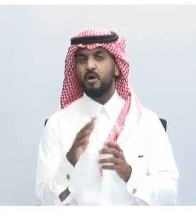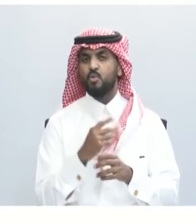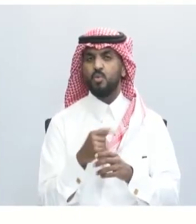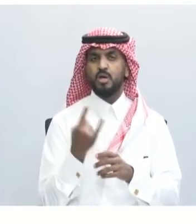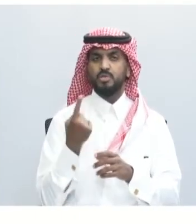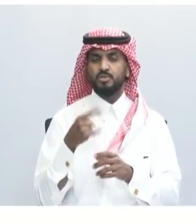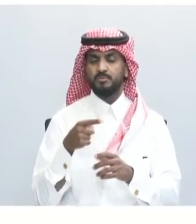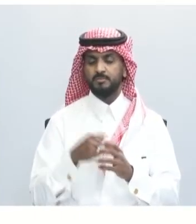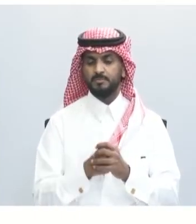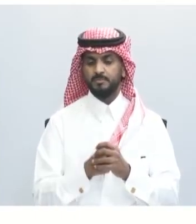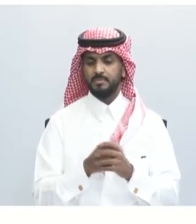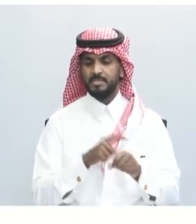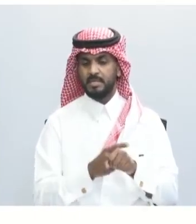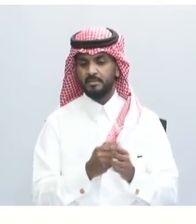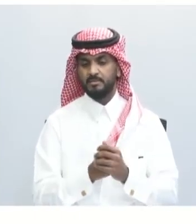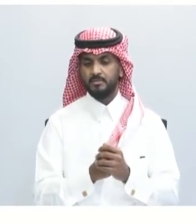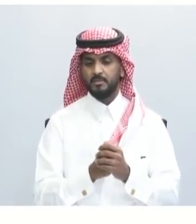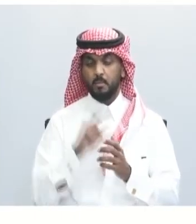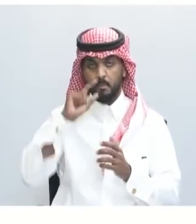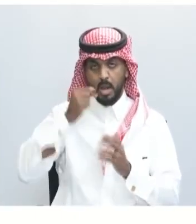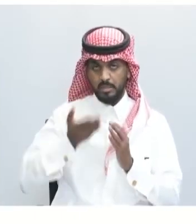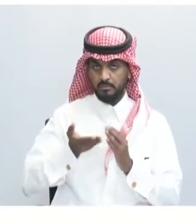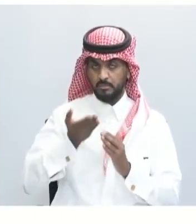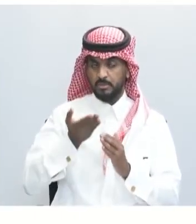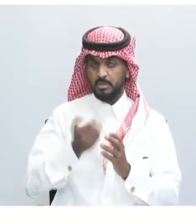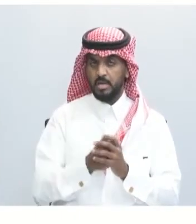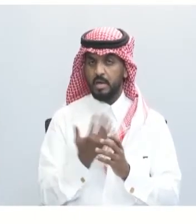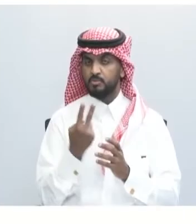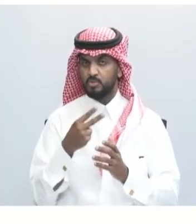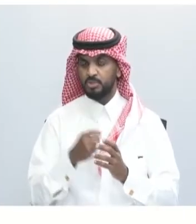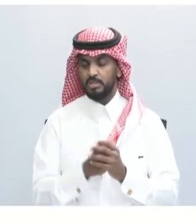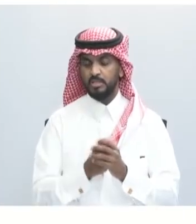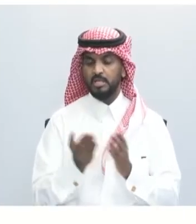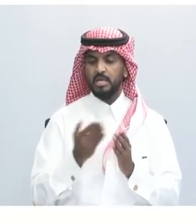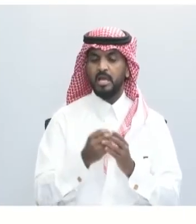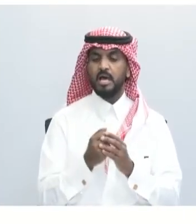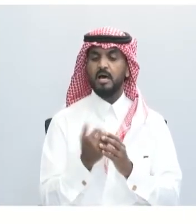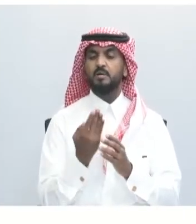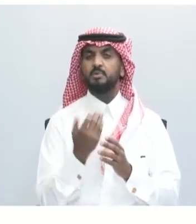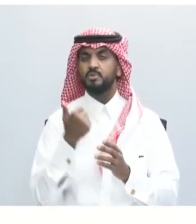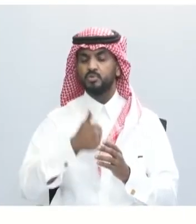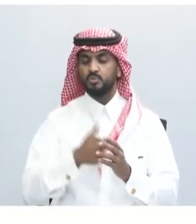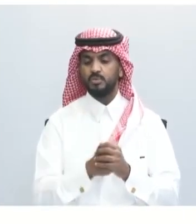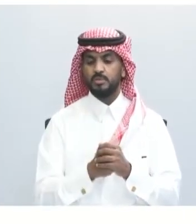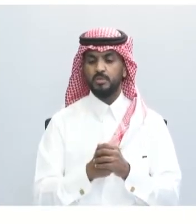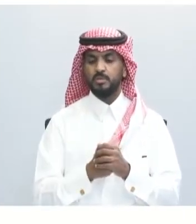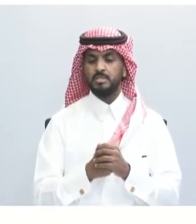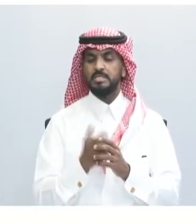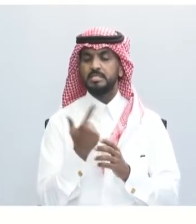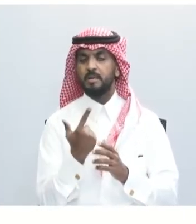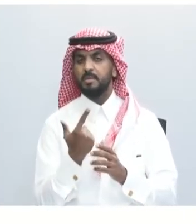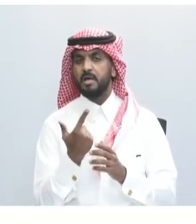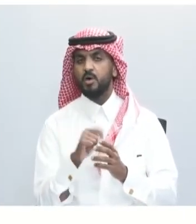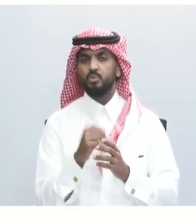عشر ساعات البالغين من عمر 25 حتى 64 يحتاج ما بين سبع